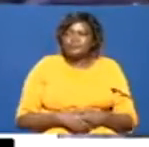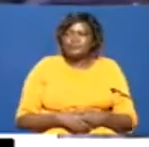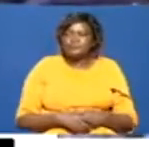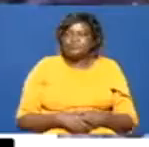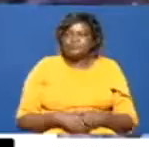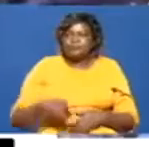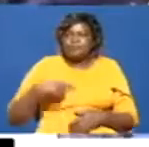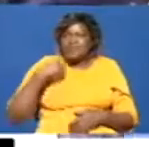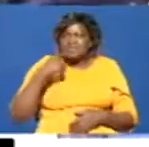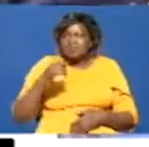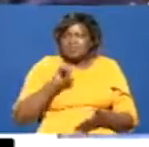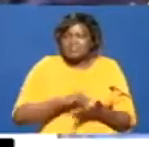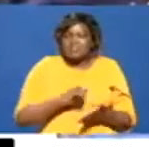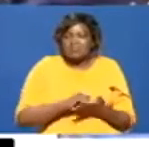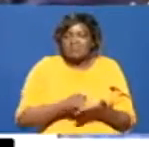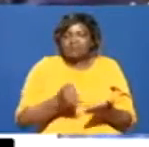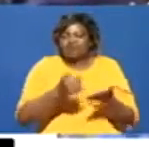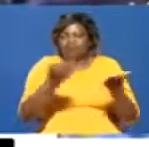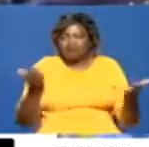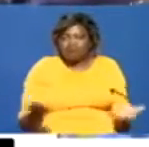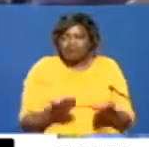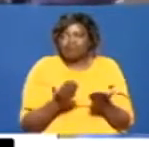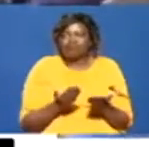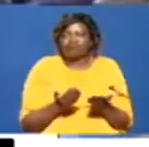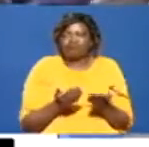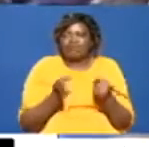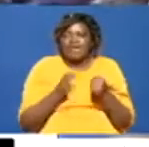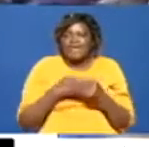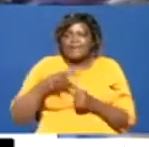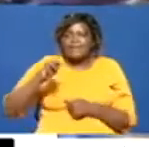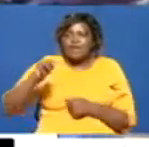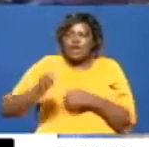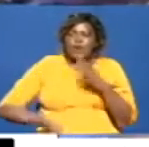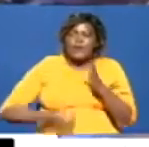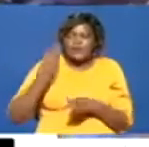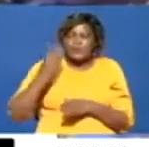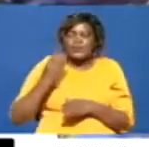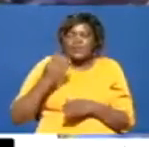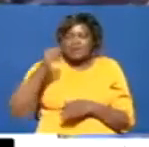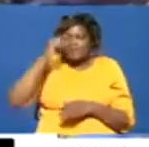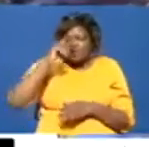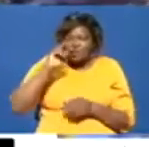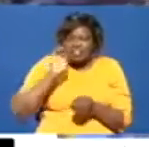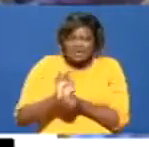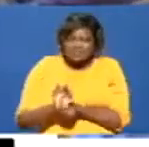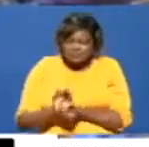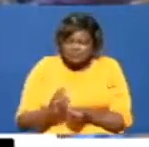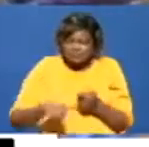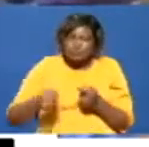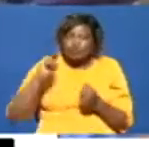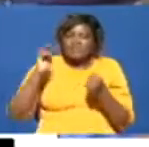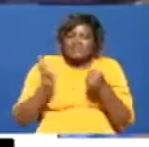ati sisi watu wote milioni nane tumeunda serikali 2013, tumeunda serikali